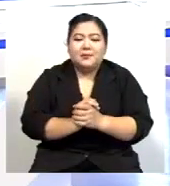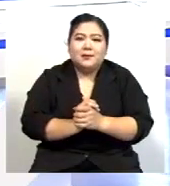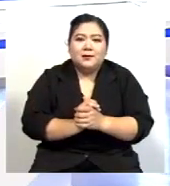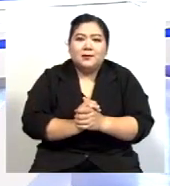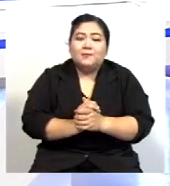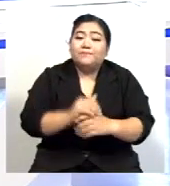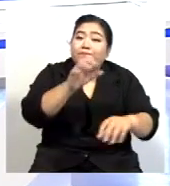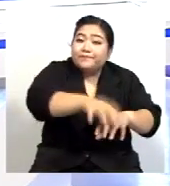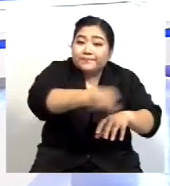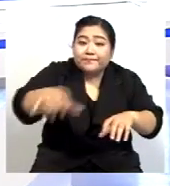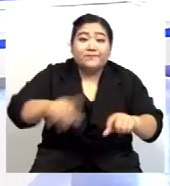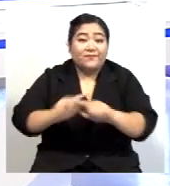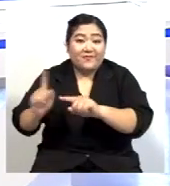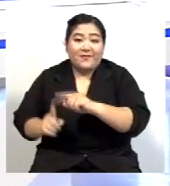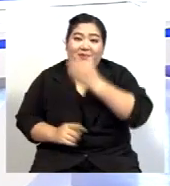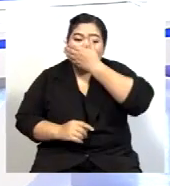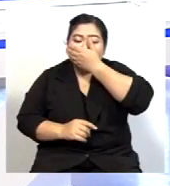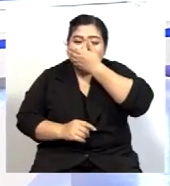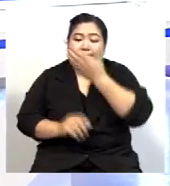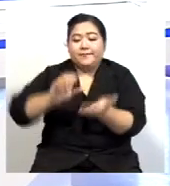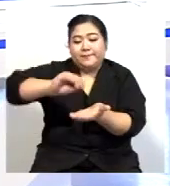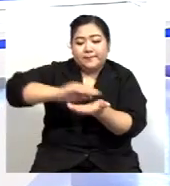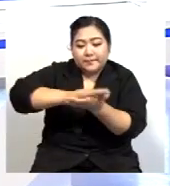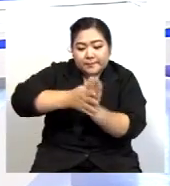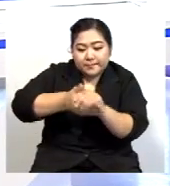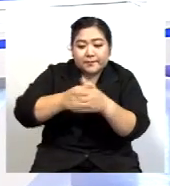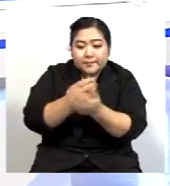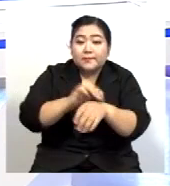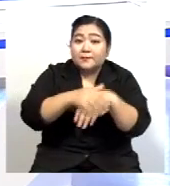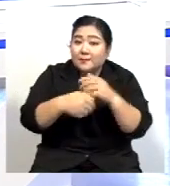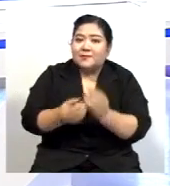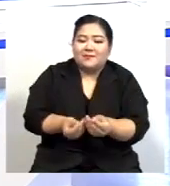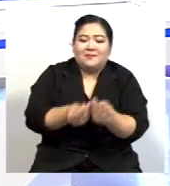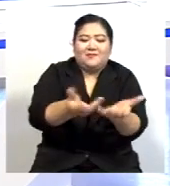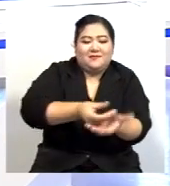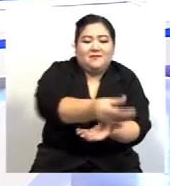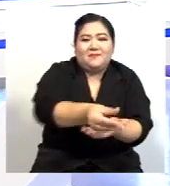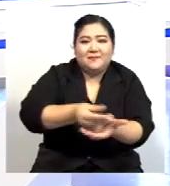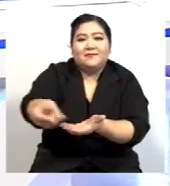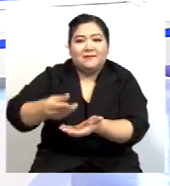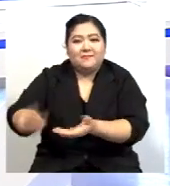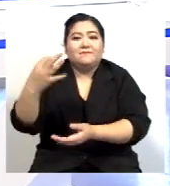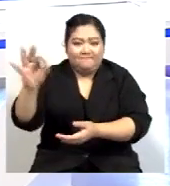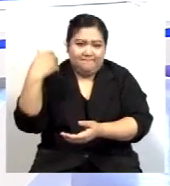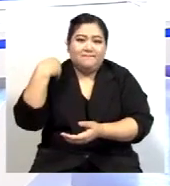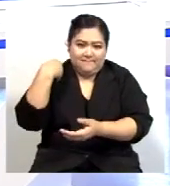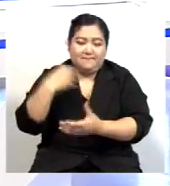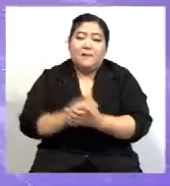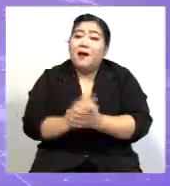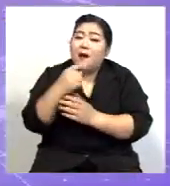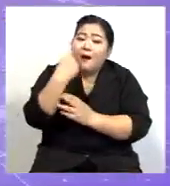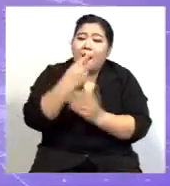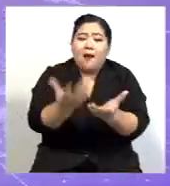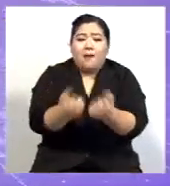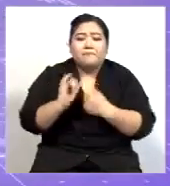ะวันนี้เนี่ยหลายๆจุดก็มีการนำหน้ากากอนามัยนำเจลล้างมือแอลกอฮอล์เนี่ยไปแจกให้กับประชาชนนะคะแต่ว่าใครที่ไม่